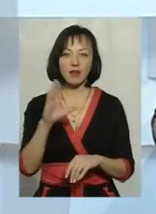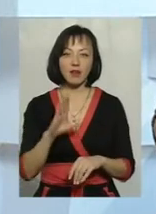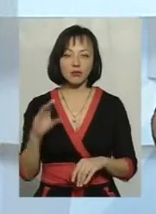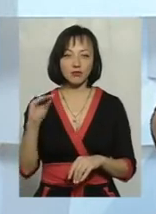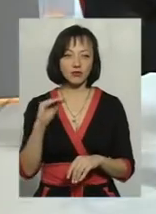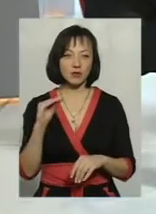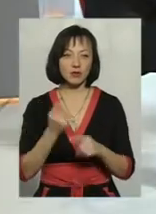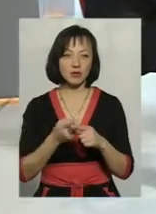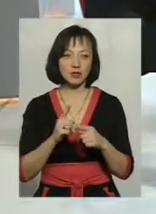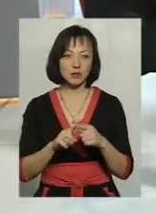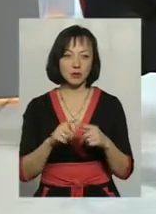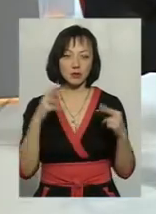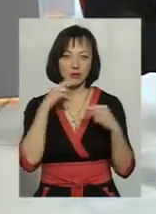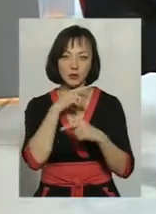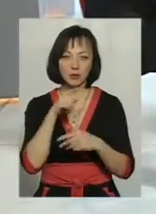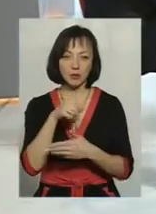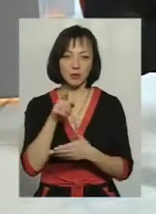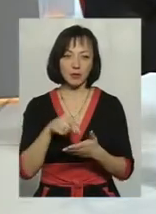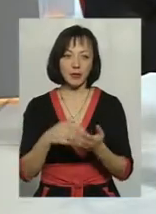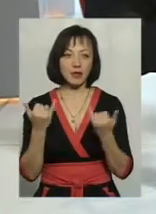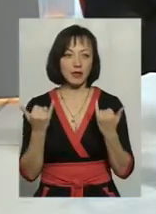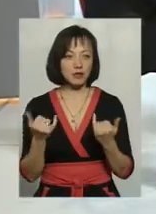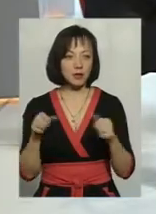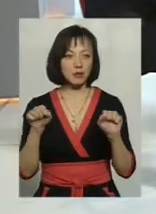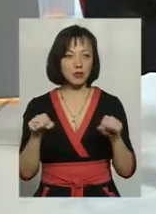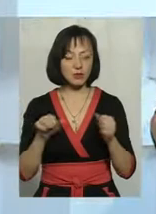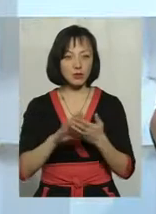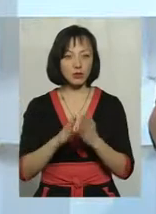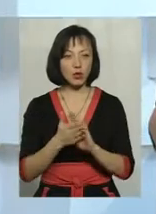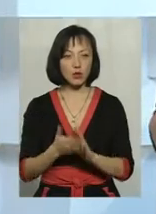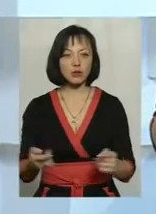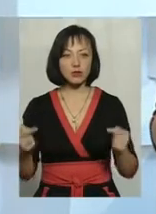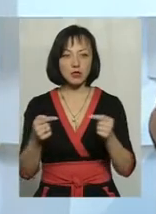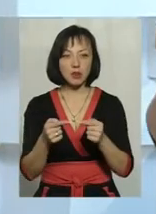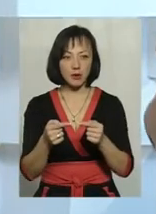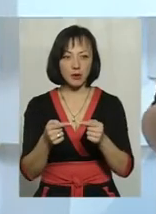вересні-жовтні з цими самими отруєннями? Адже зараз можлива ситуація, що саме